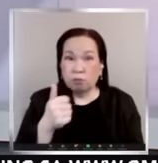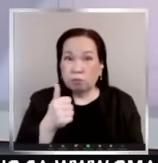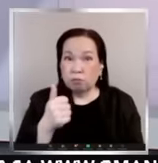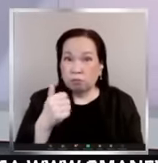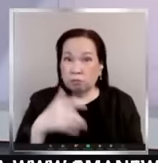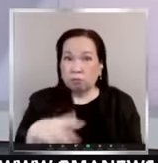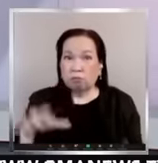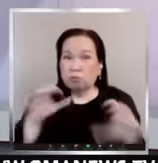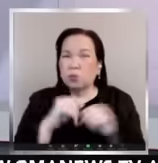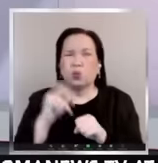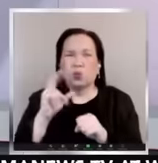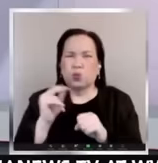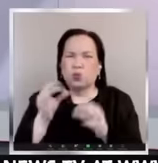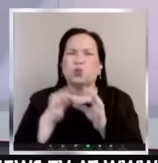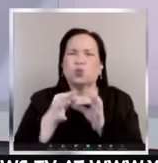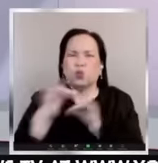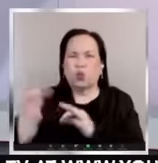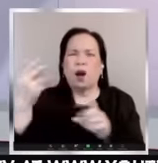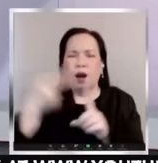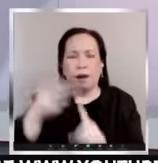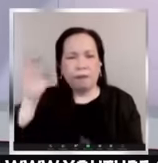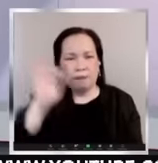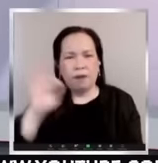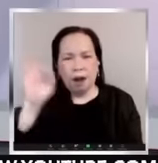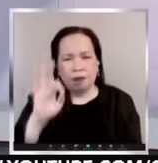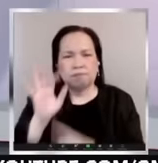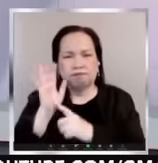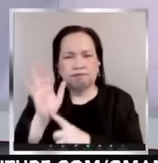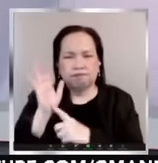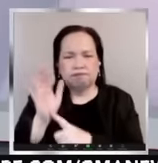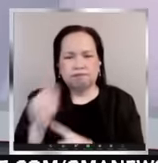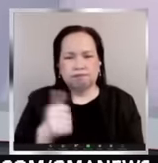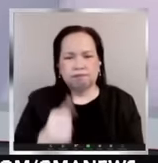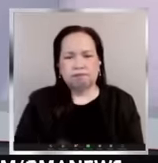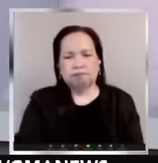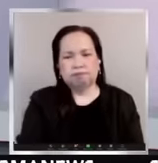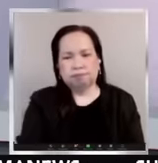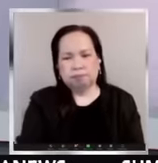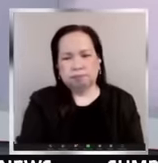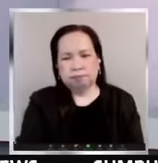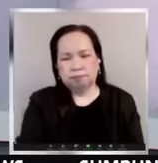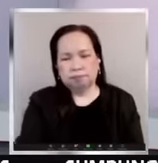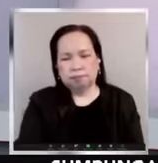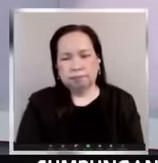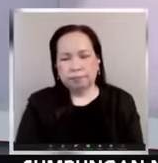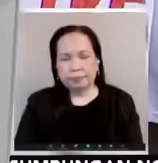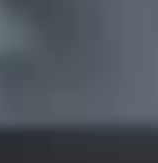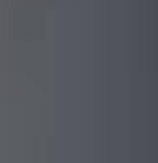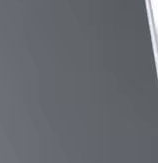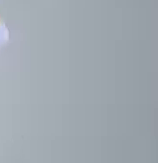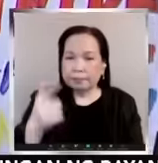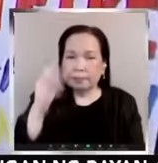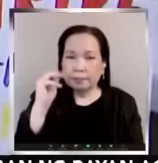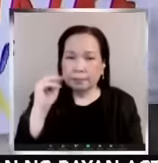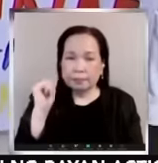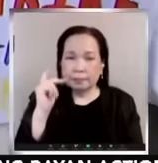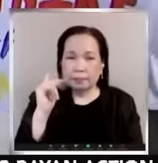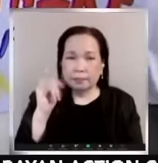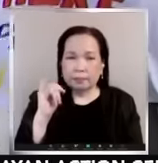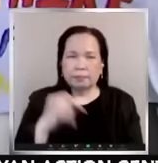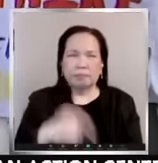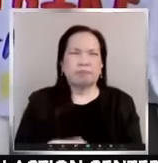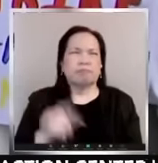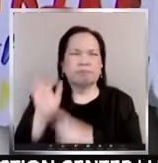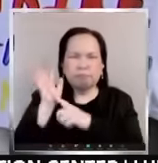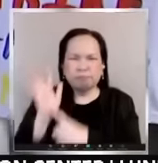ng piston, isusundan ng welga naman ng grupong Manibela. Nakatutok si Maki Pulido. PUB Visa!